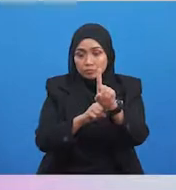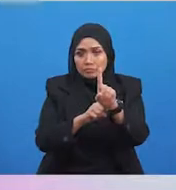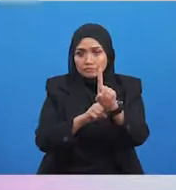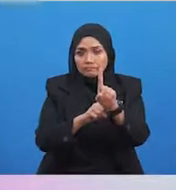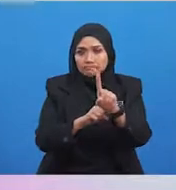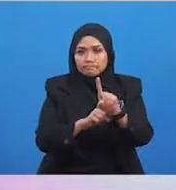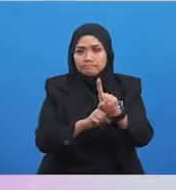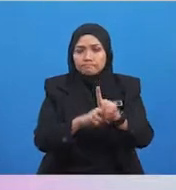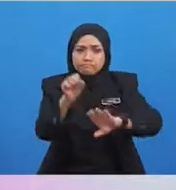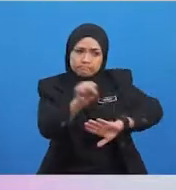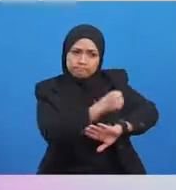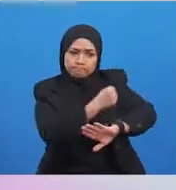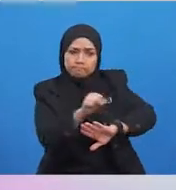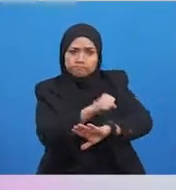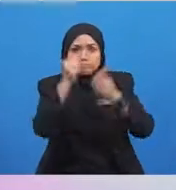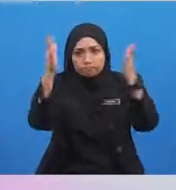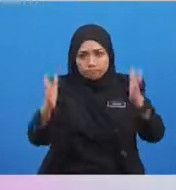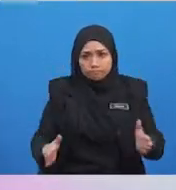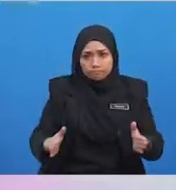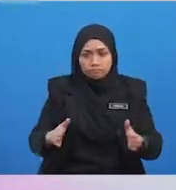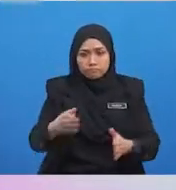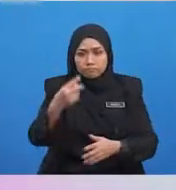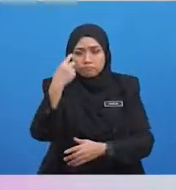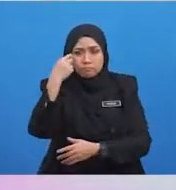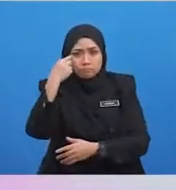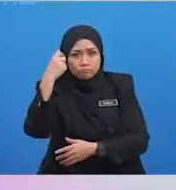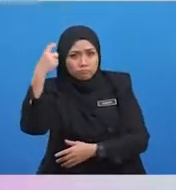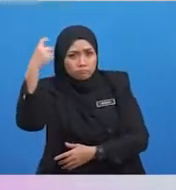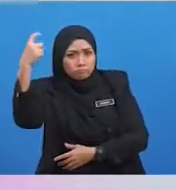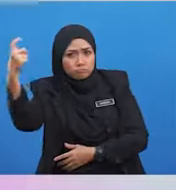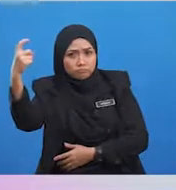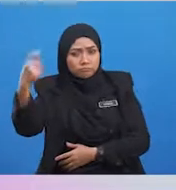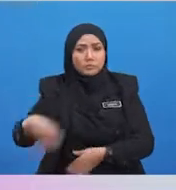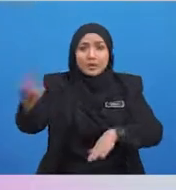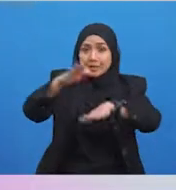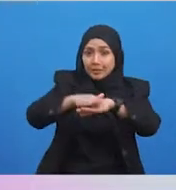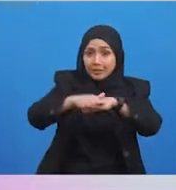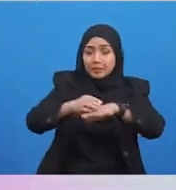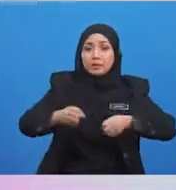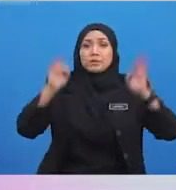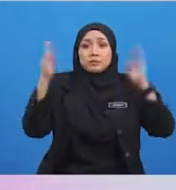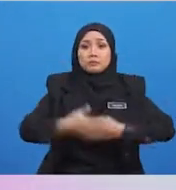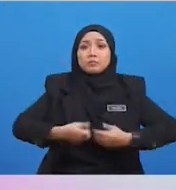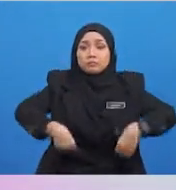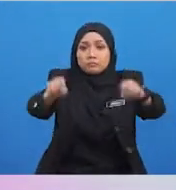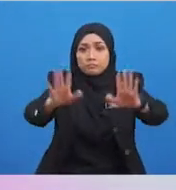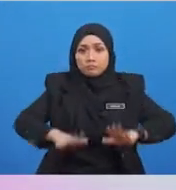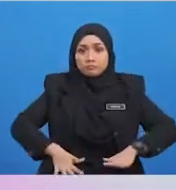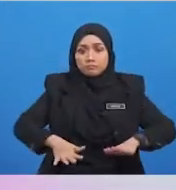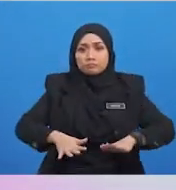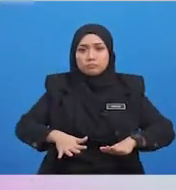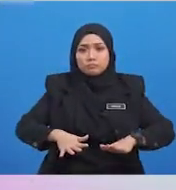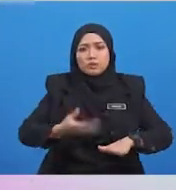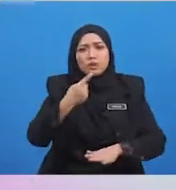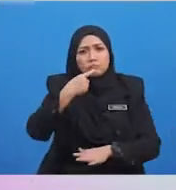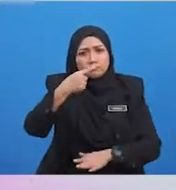penyajak termenung di atas sajadah sambil mengungkapkan kalimah syahdu